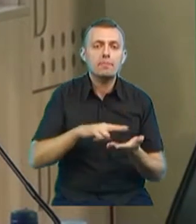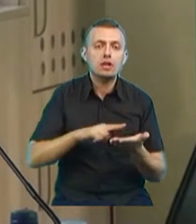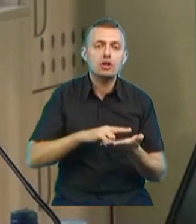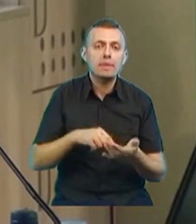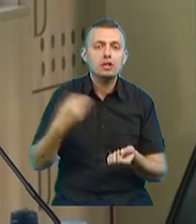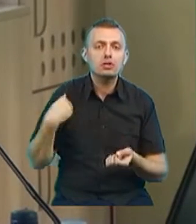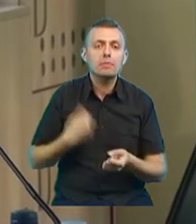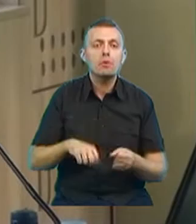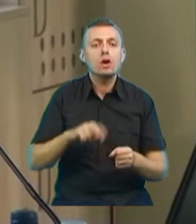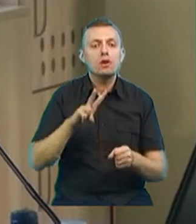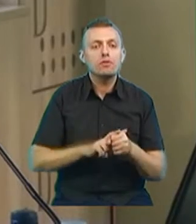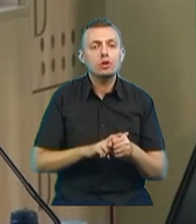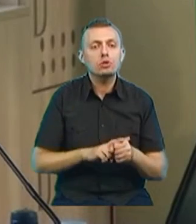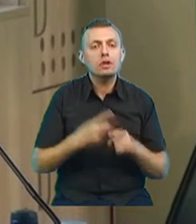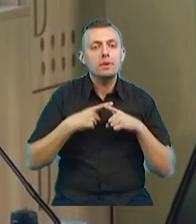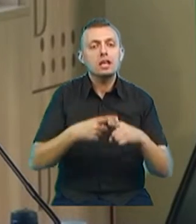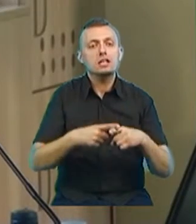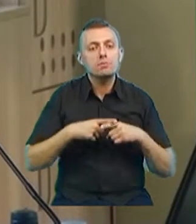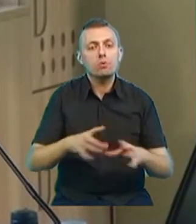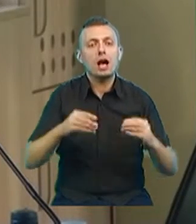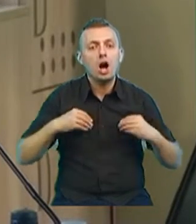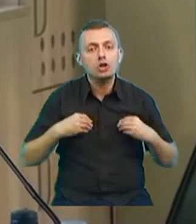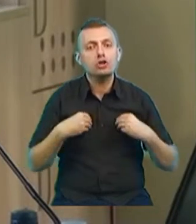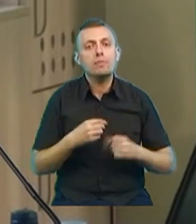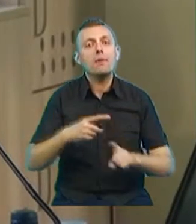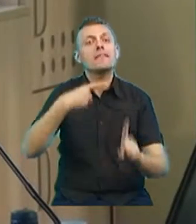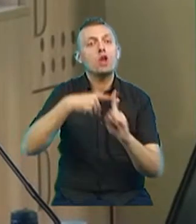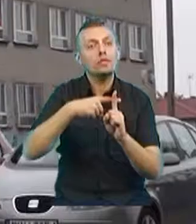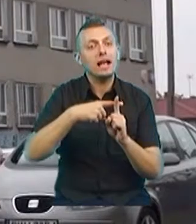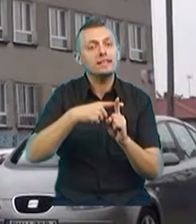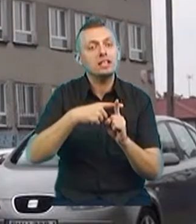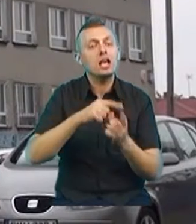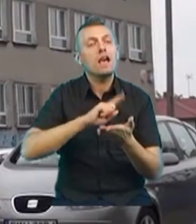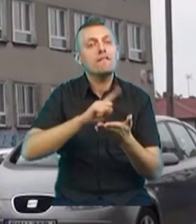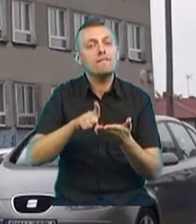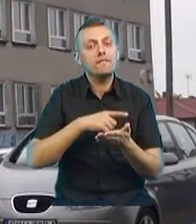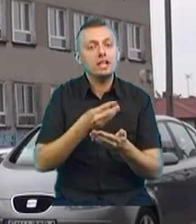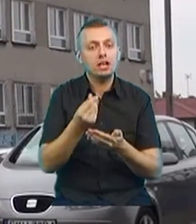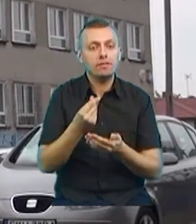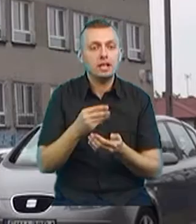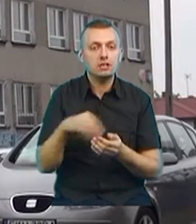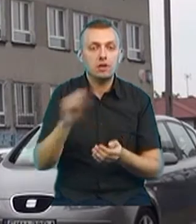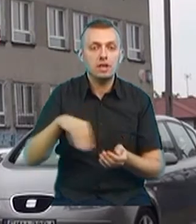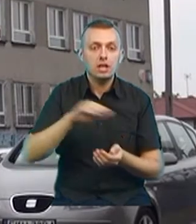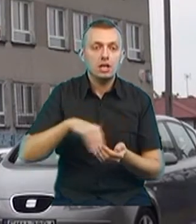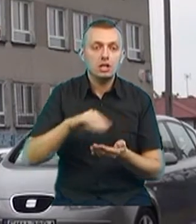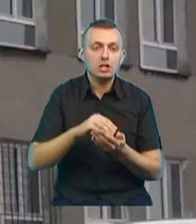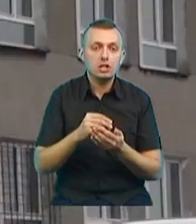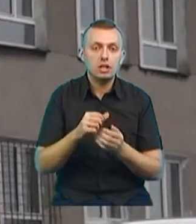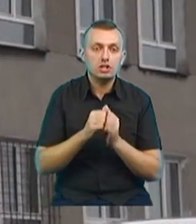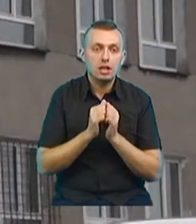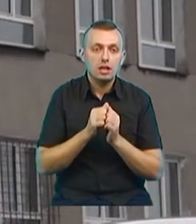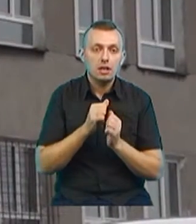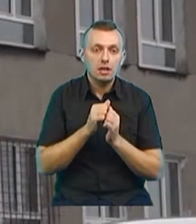miesiąc, gdzie spółka uzyskała dodatni wynik finansowy. Przypomnijmy, że jeszcze w styczniu było to przeszło 1 000 000 zł